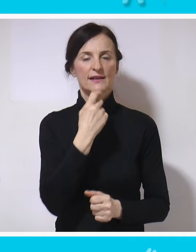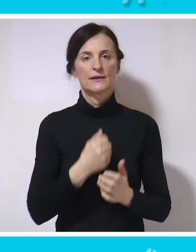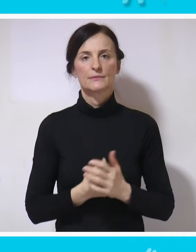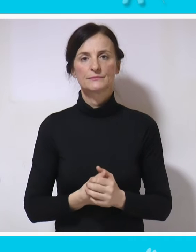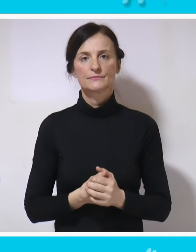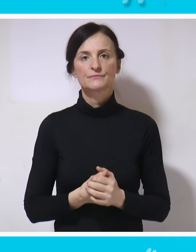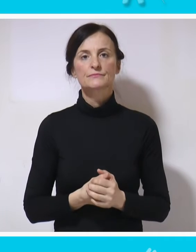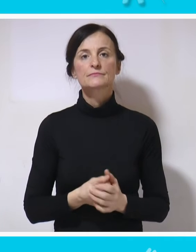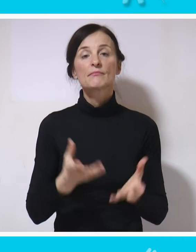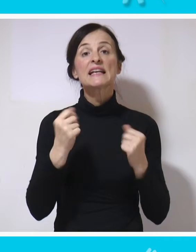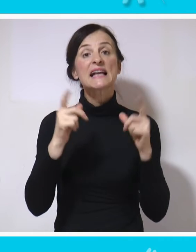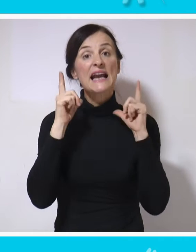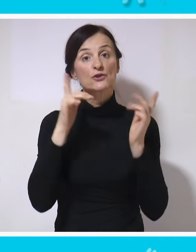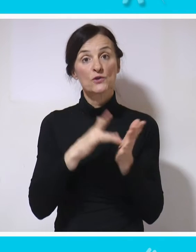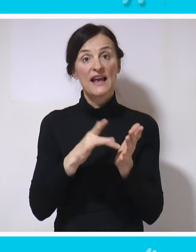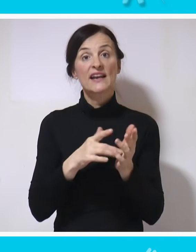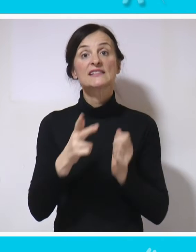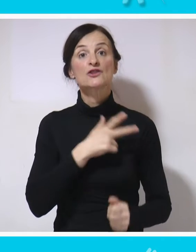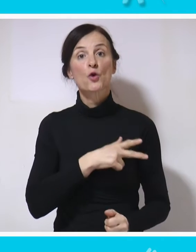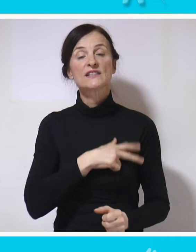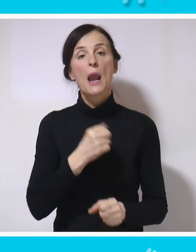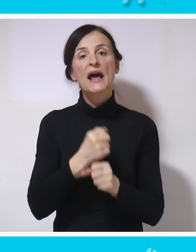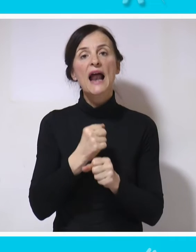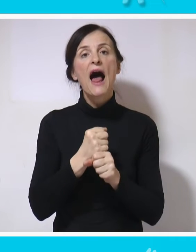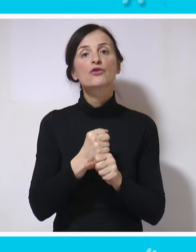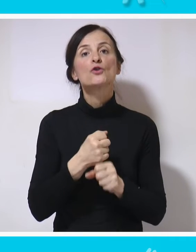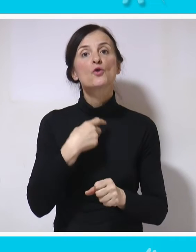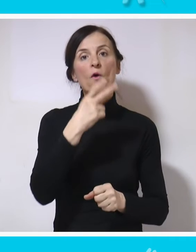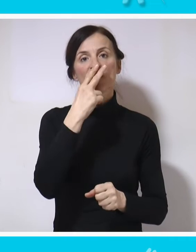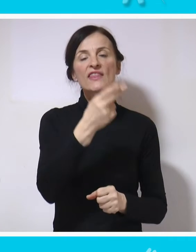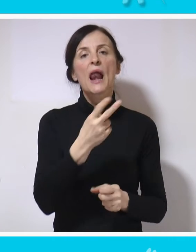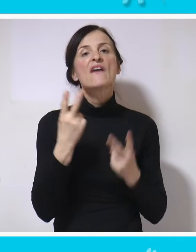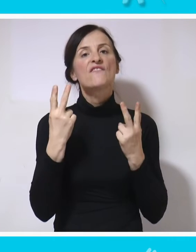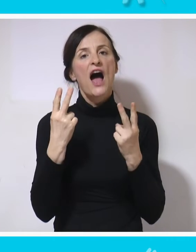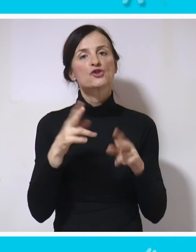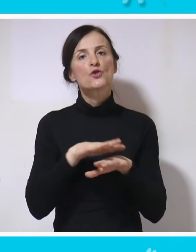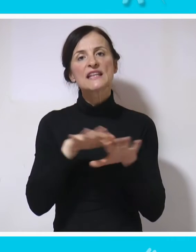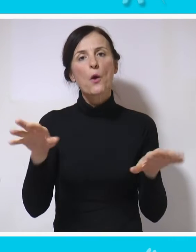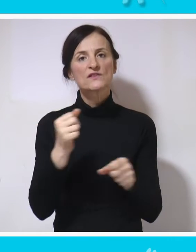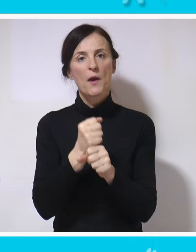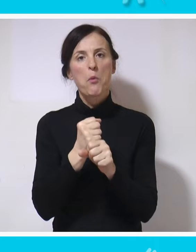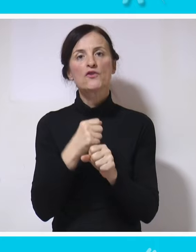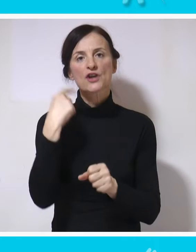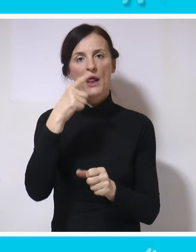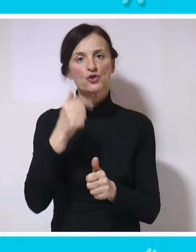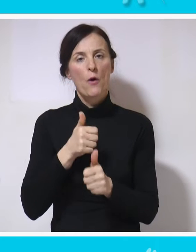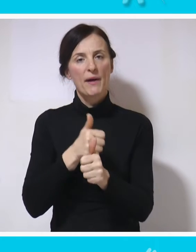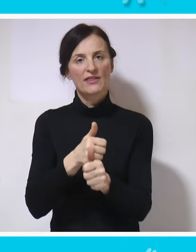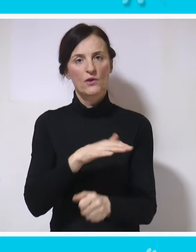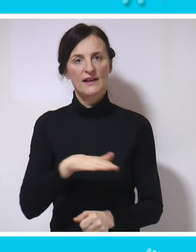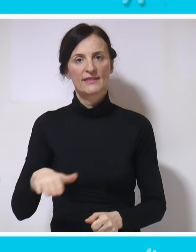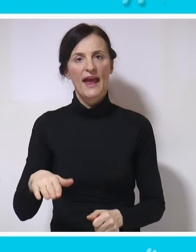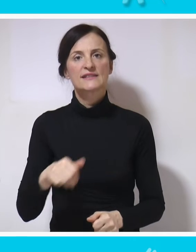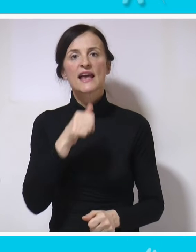jezik. Iz Gradskog centra za socijalni rad su se osvrnuli na značaj inkluzivne podrške ličnog